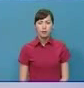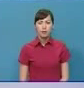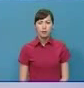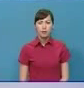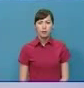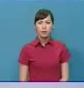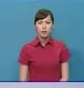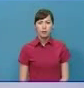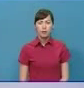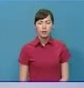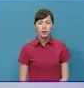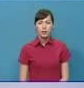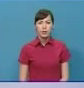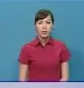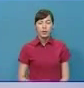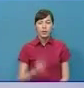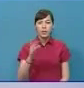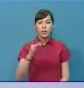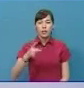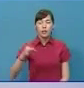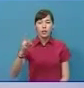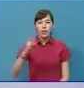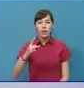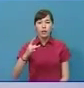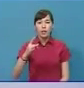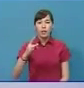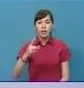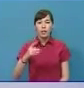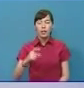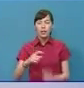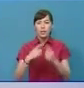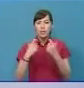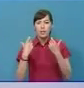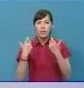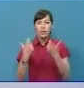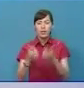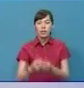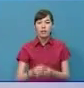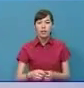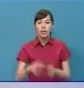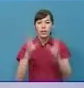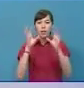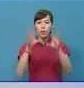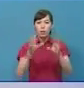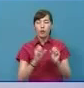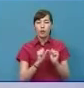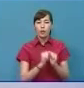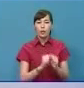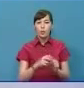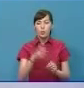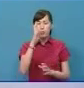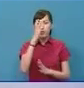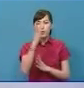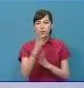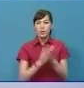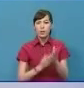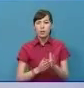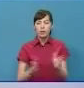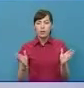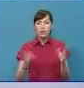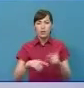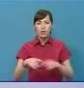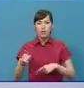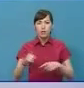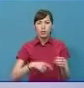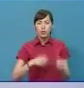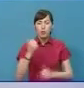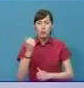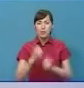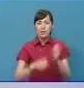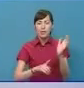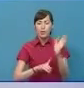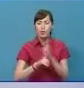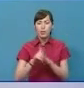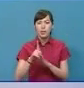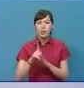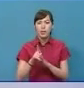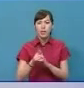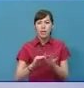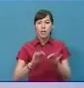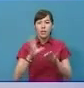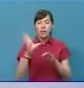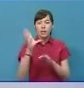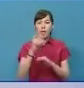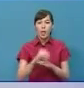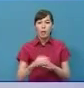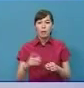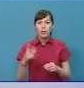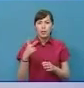Ал қазығұрттықтар шаршы алаңда шырға түсті. Құқық қорғау мен мемлекеттік қызметкерлер шағын футболдан бәсекеге түсті. Жалпы 8